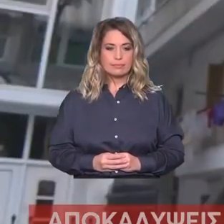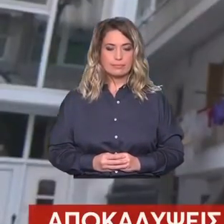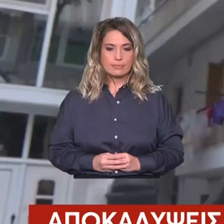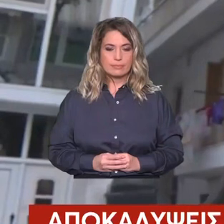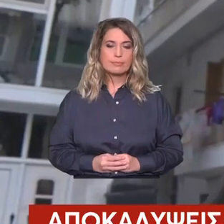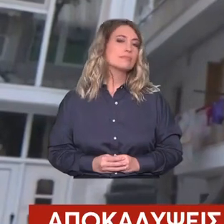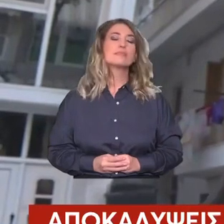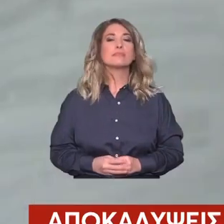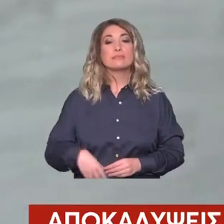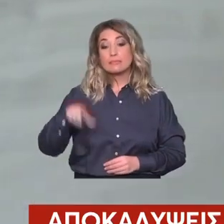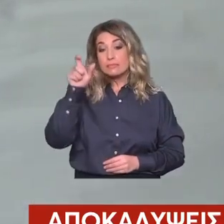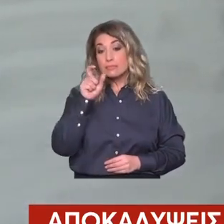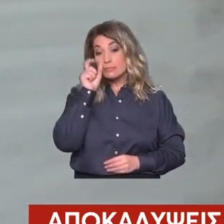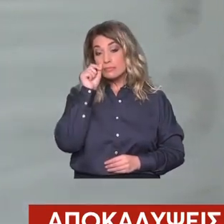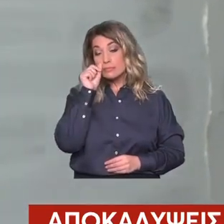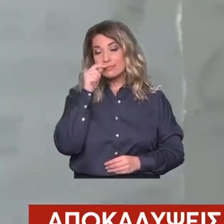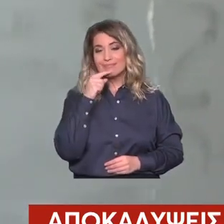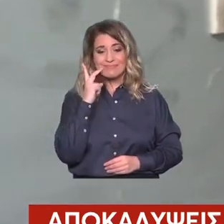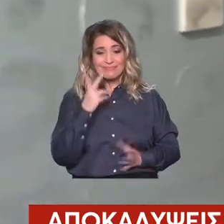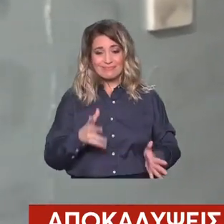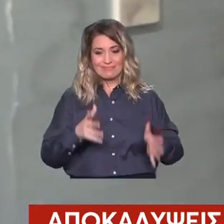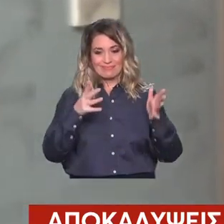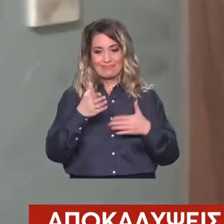Μέσα σε αυτή την πολυκατοικία, πίσω από αυτή την εξώπορτα,